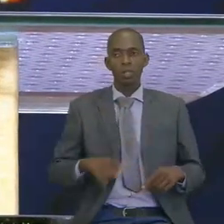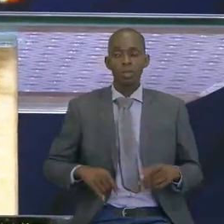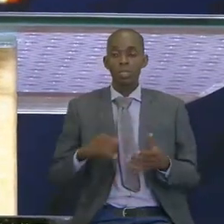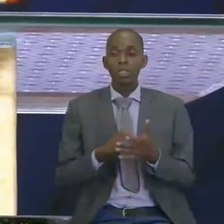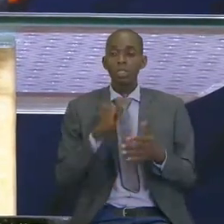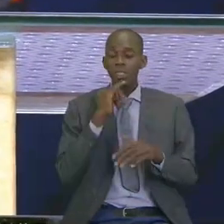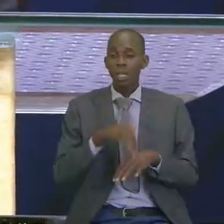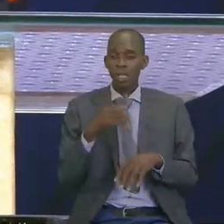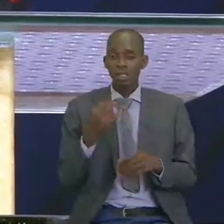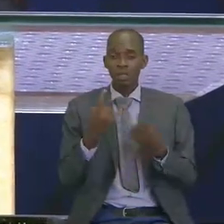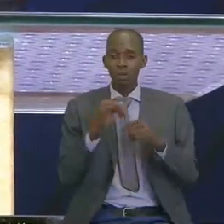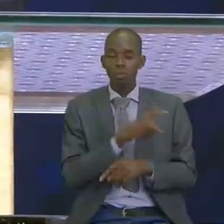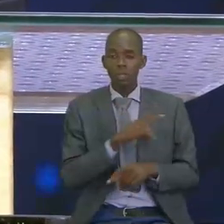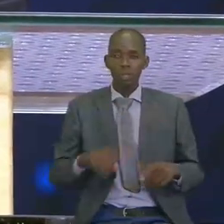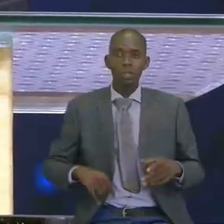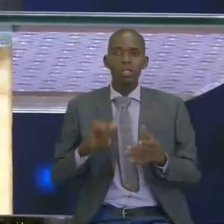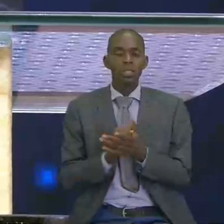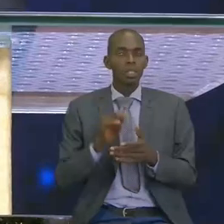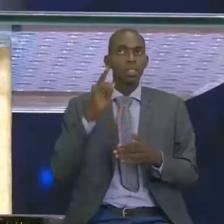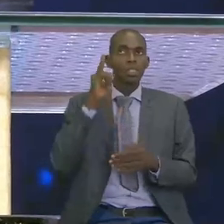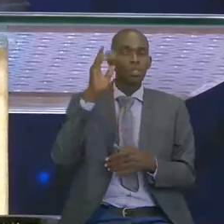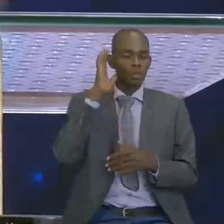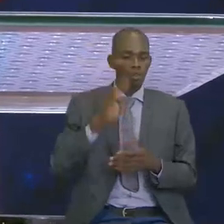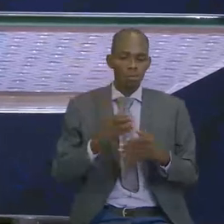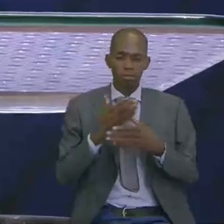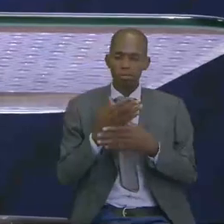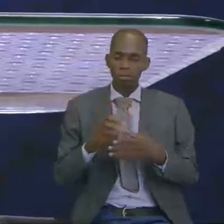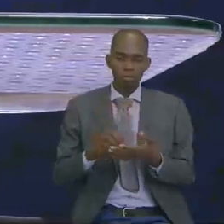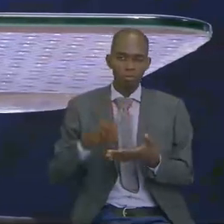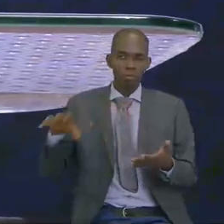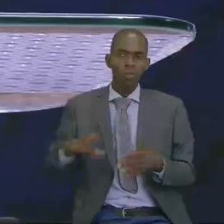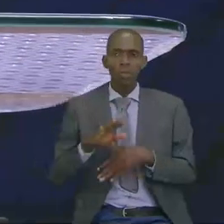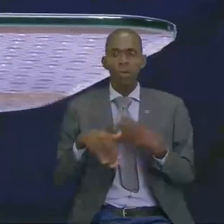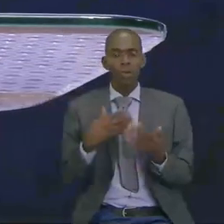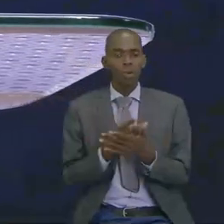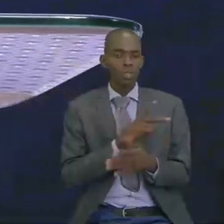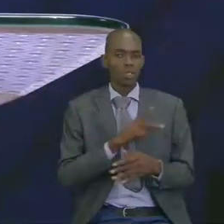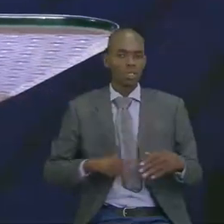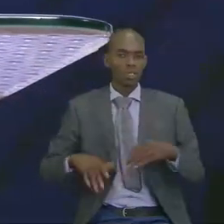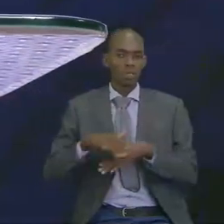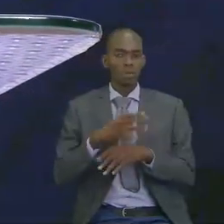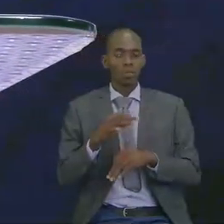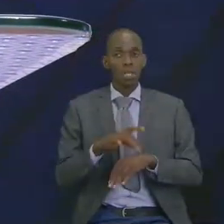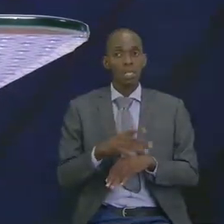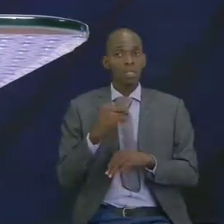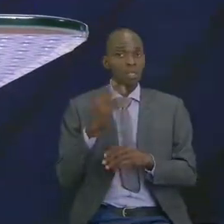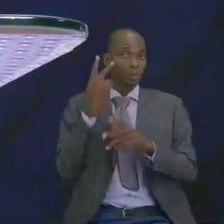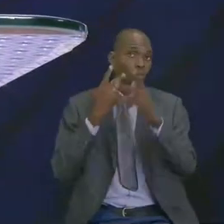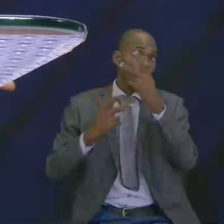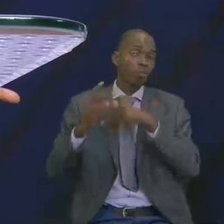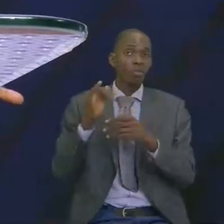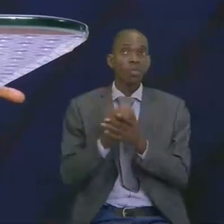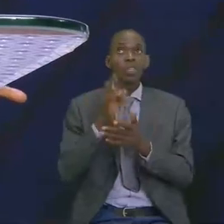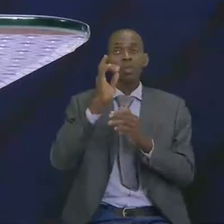romain et l'avènement du Seigneur, et c'est la pierre qui va renverser tout le royaume de la terre.